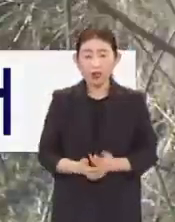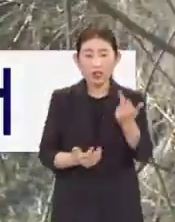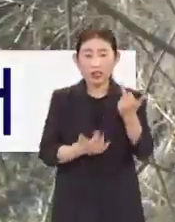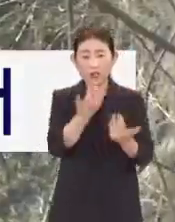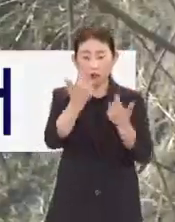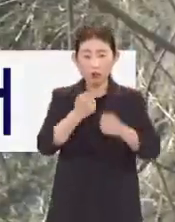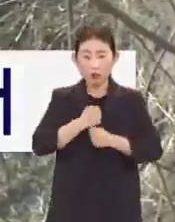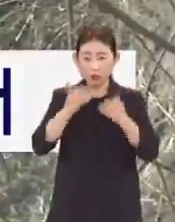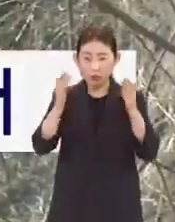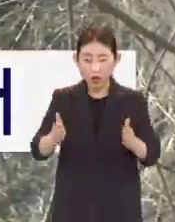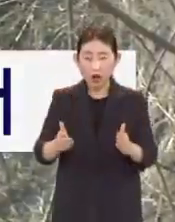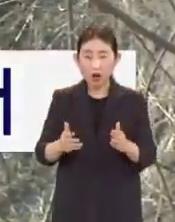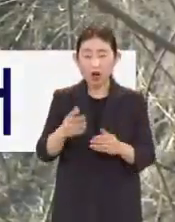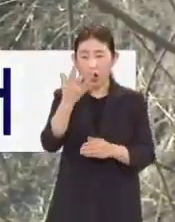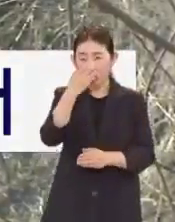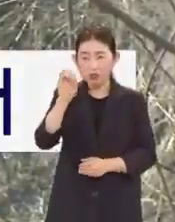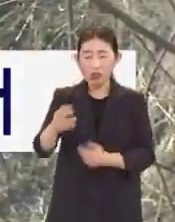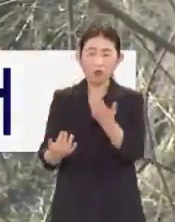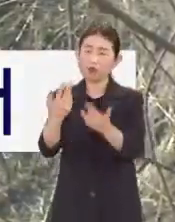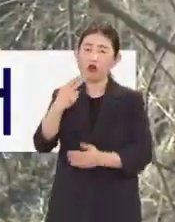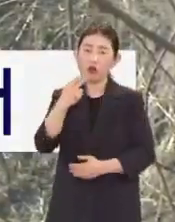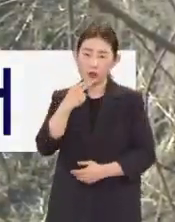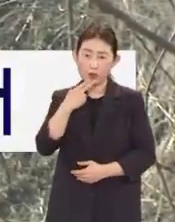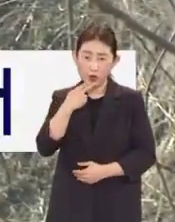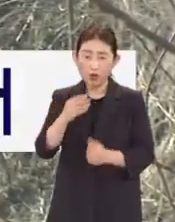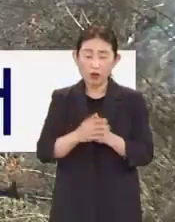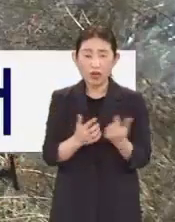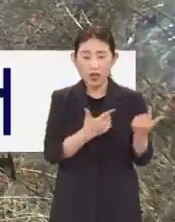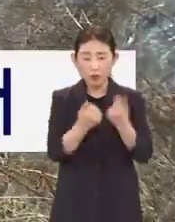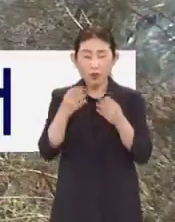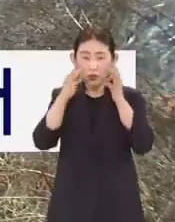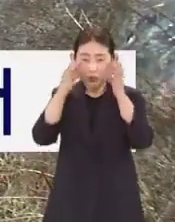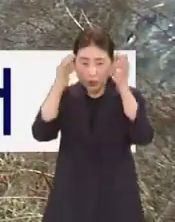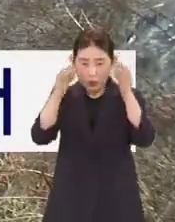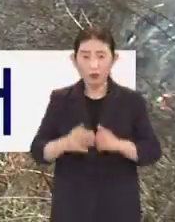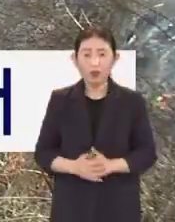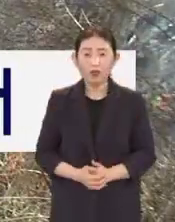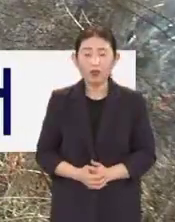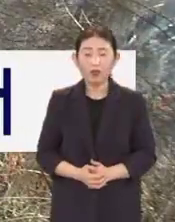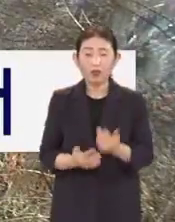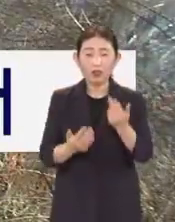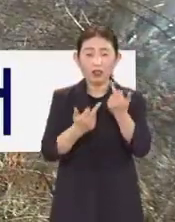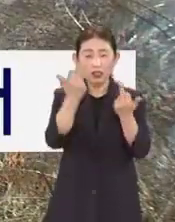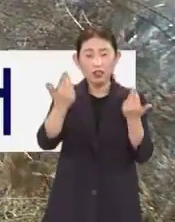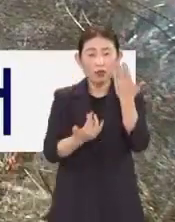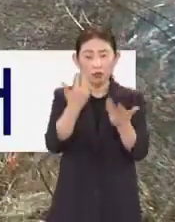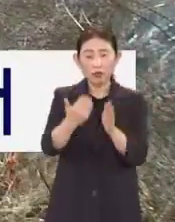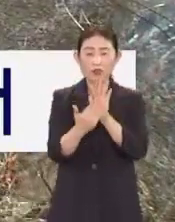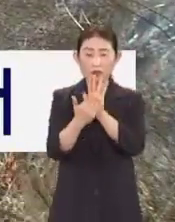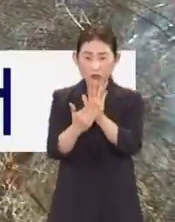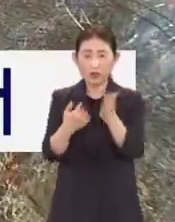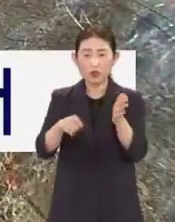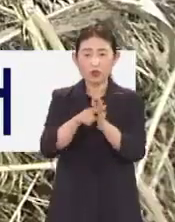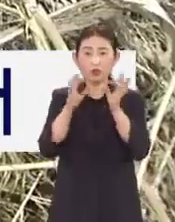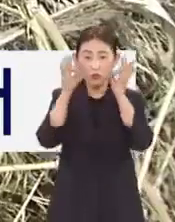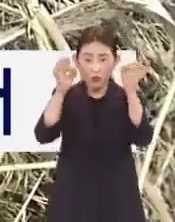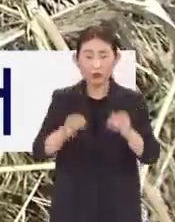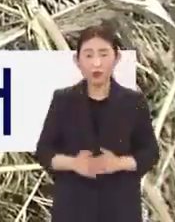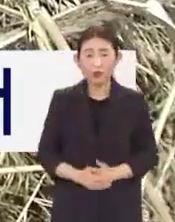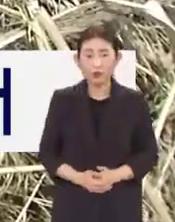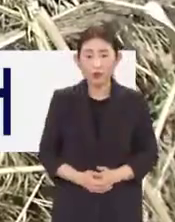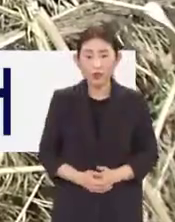산불조심기관에 불법 소각 행위를 하지 않도록 공동체가 함께 노력하고 산불 예방 활동을 실시합니다 살림성은